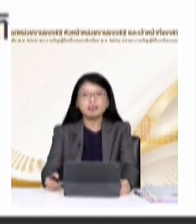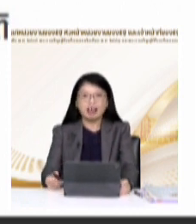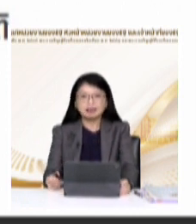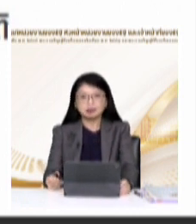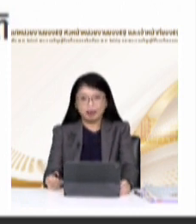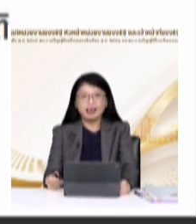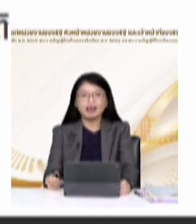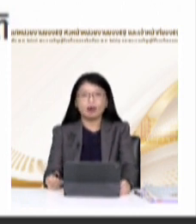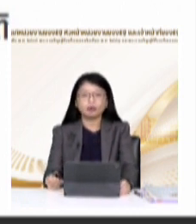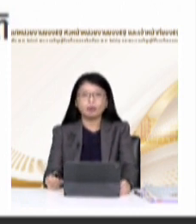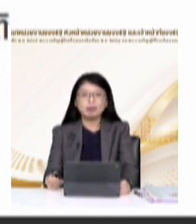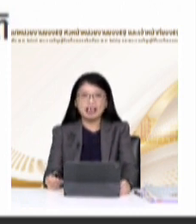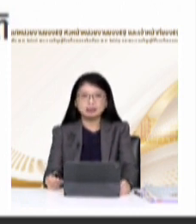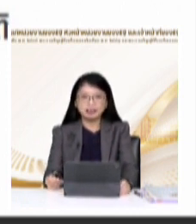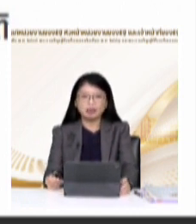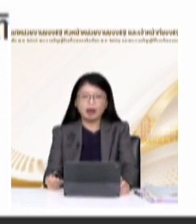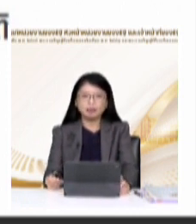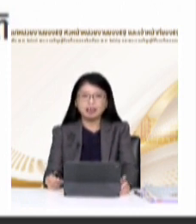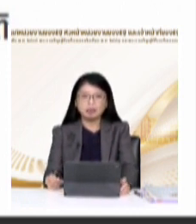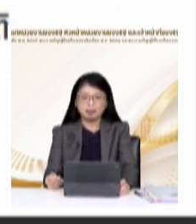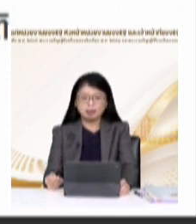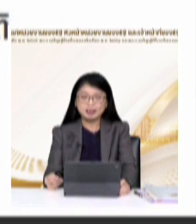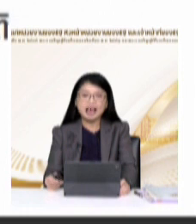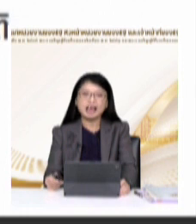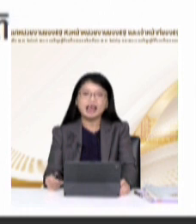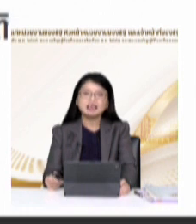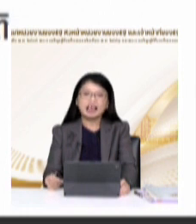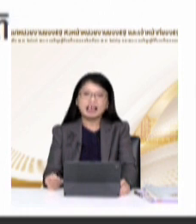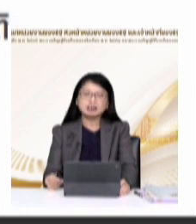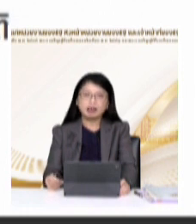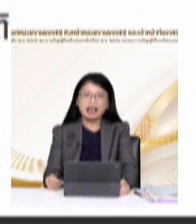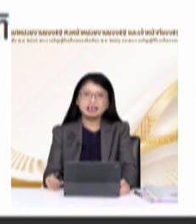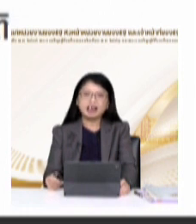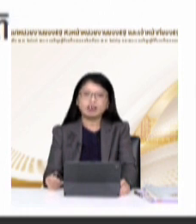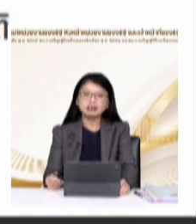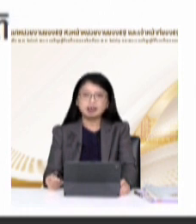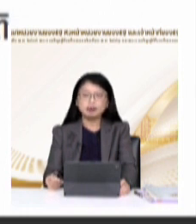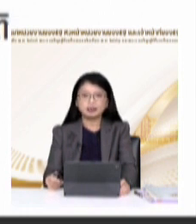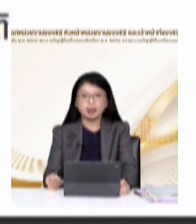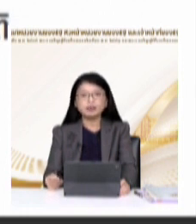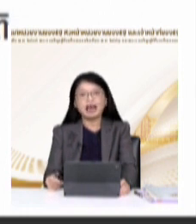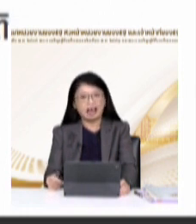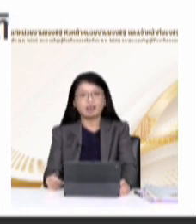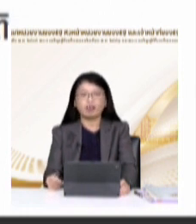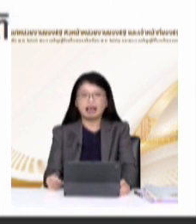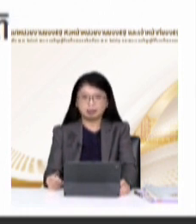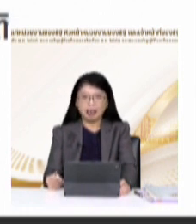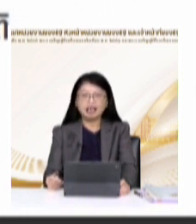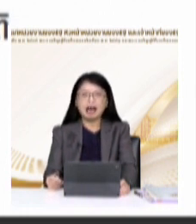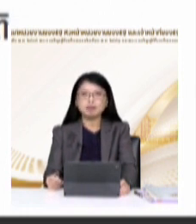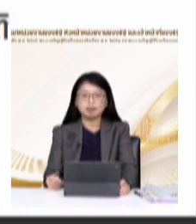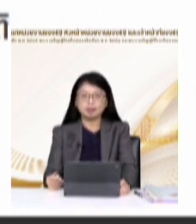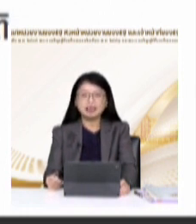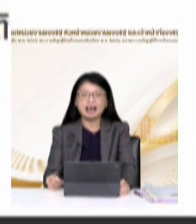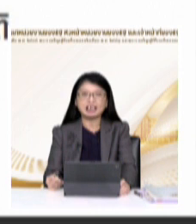มาตรา35ของตัวพระราชบัญญัติว่าด้วยการปรับเป็นพินัยสาระสำคัญเนี่ยก็จะกำหนดช่องทางของการชำระค่า